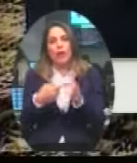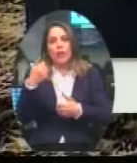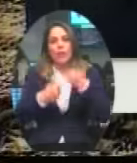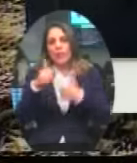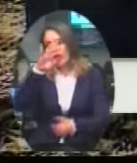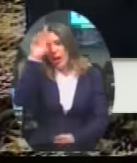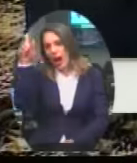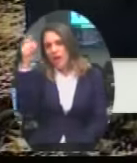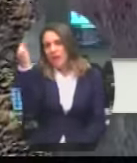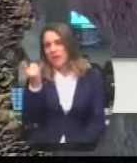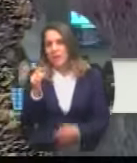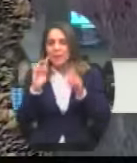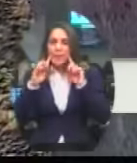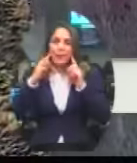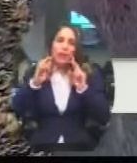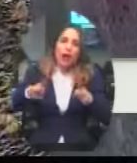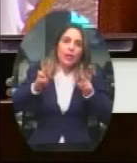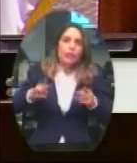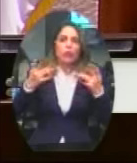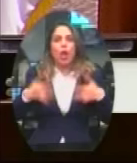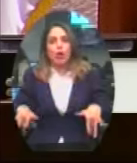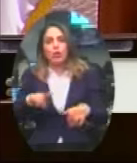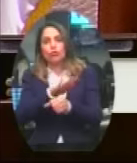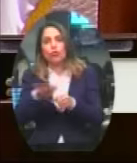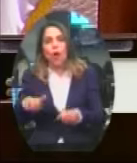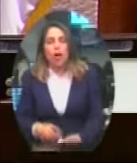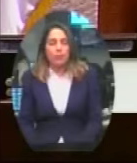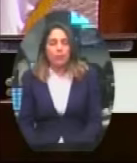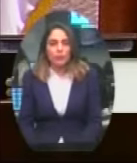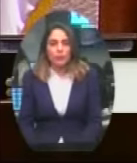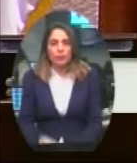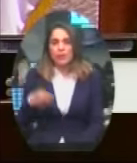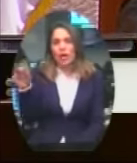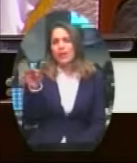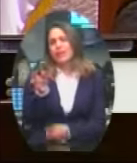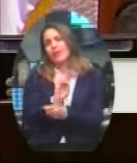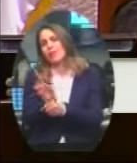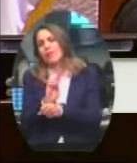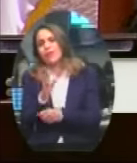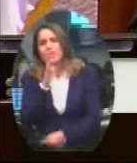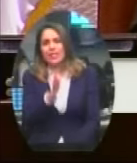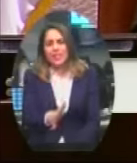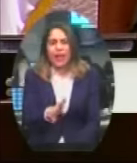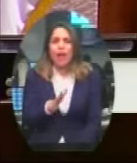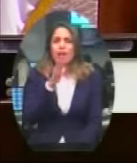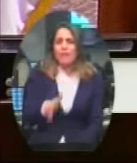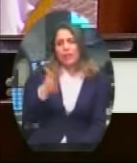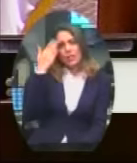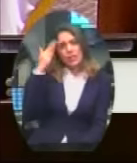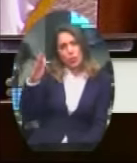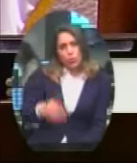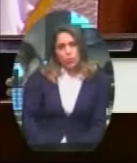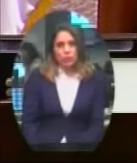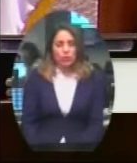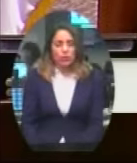ציור קריקטורות להכחשת שואה. ההסתה, הגזבים, השנאה, הגזענות, כל אלו